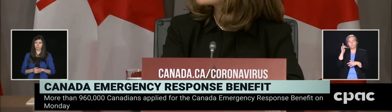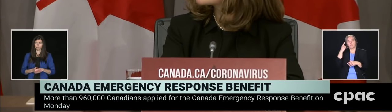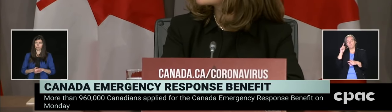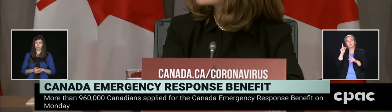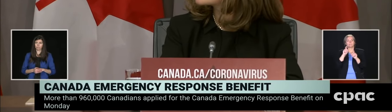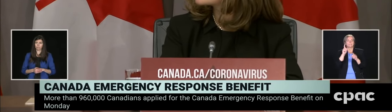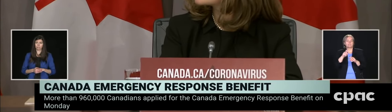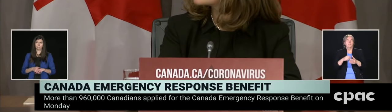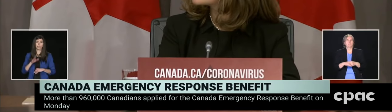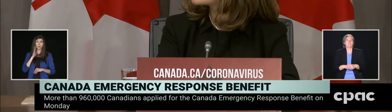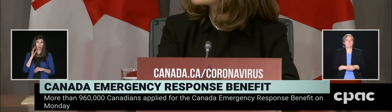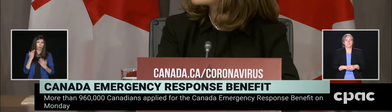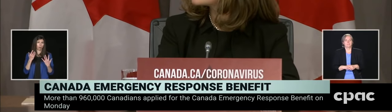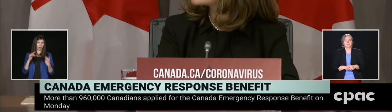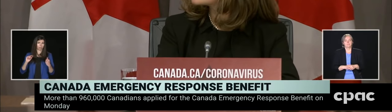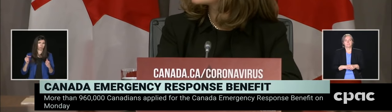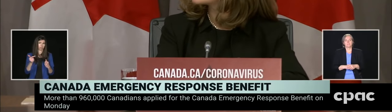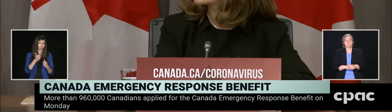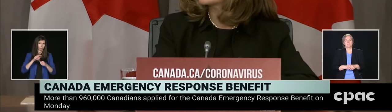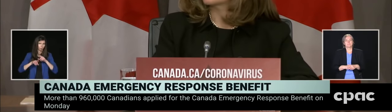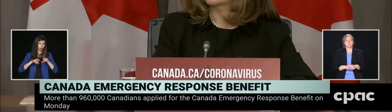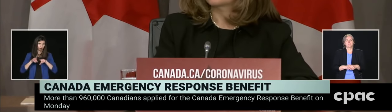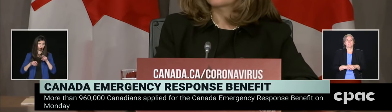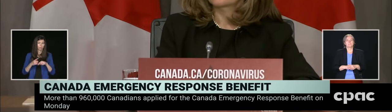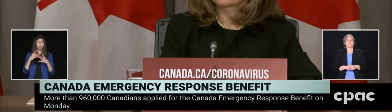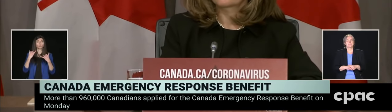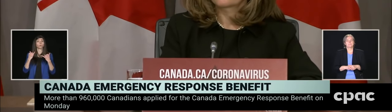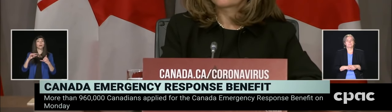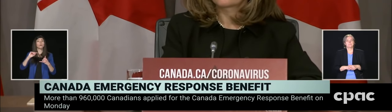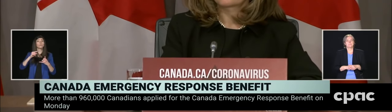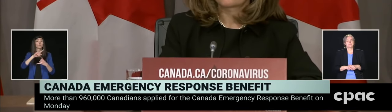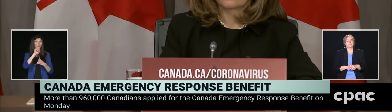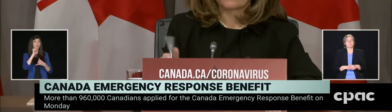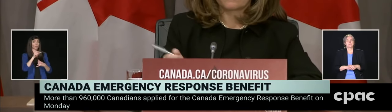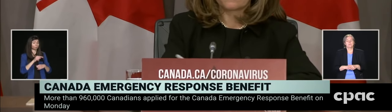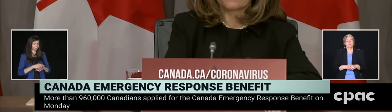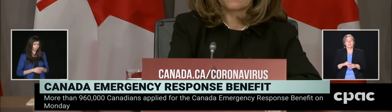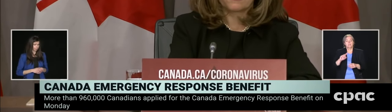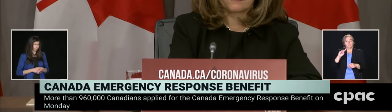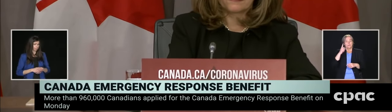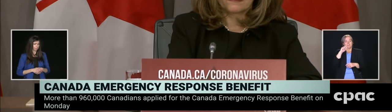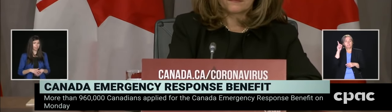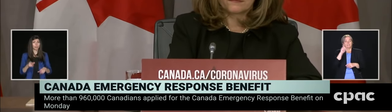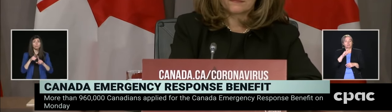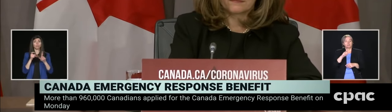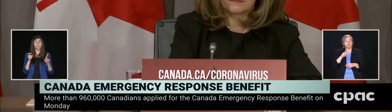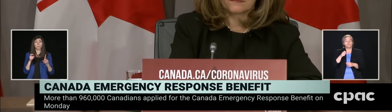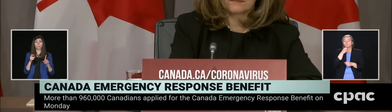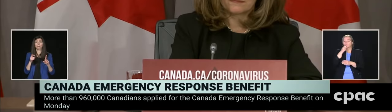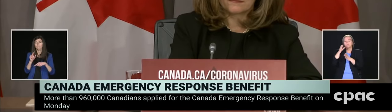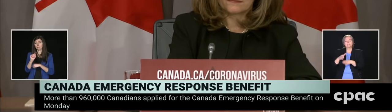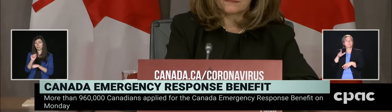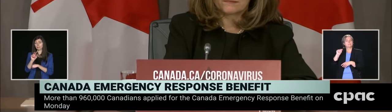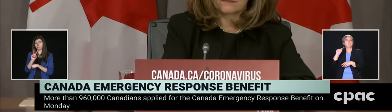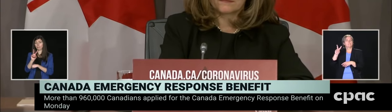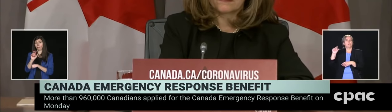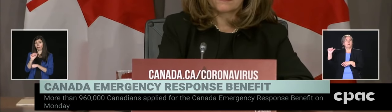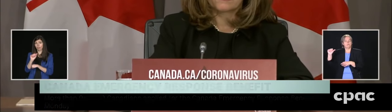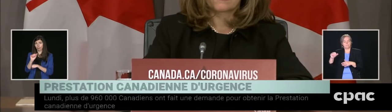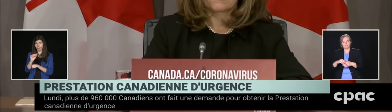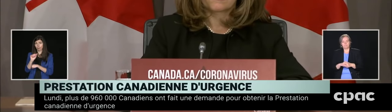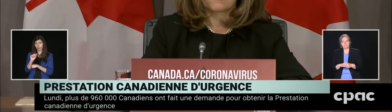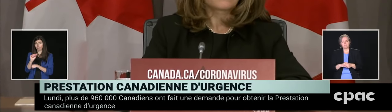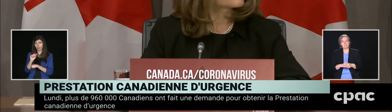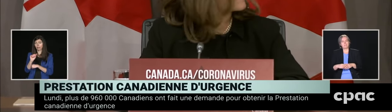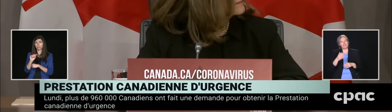La première question est de Michel Lamarche, TVA Nouvelle. La parole est à vous. Oui, bonjour. C'est une question pour le